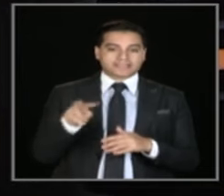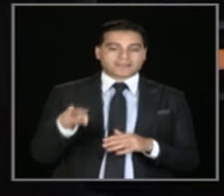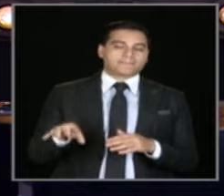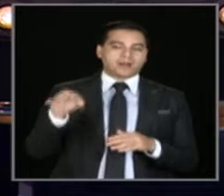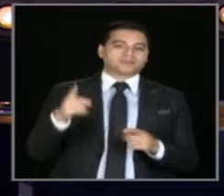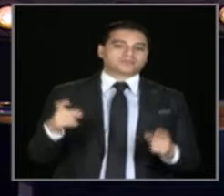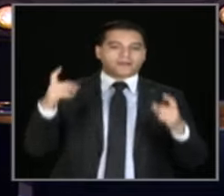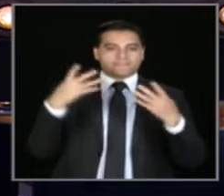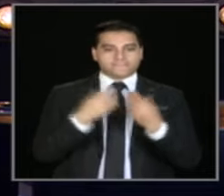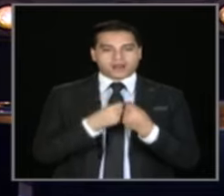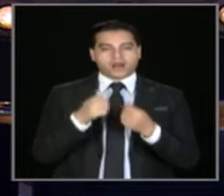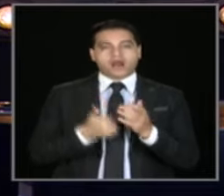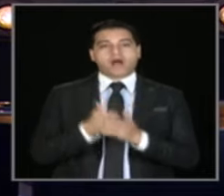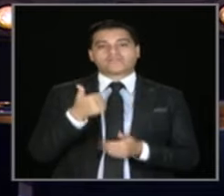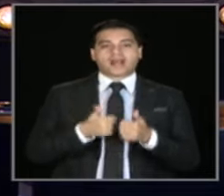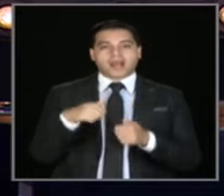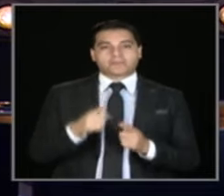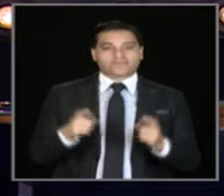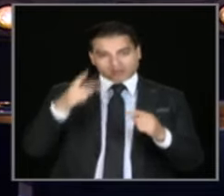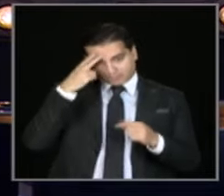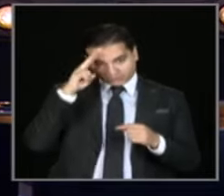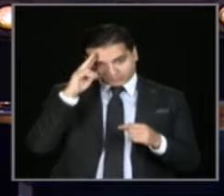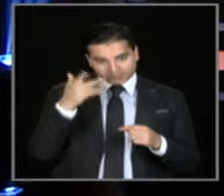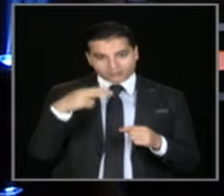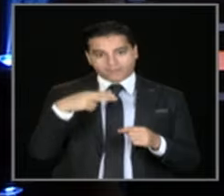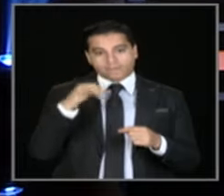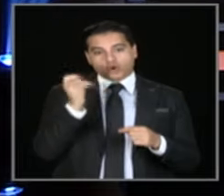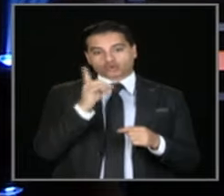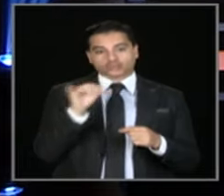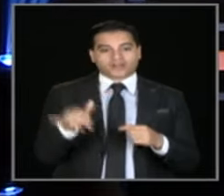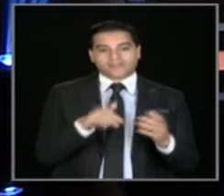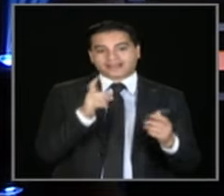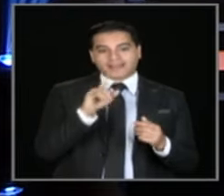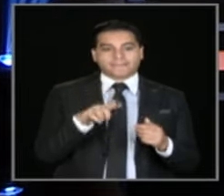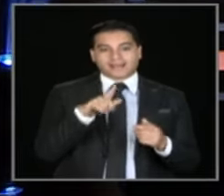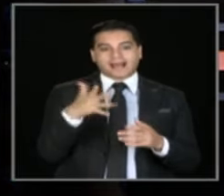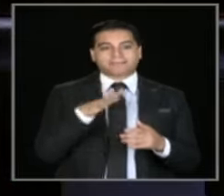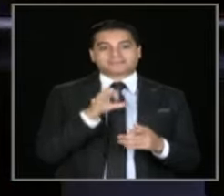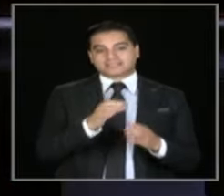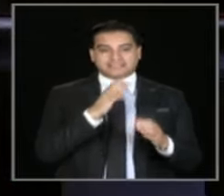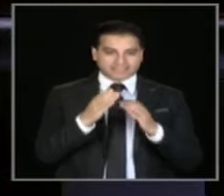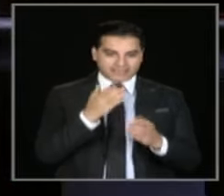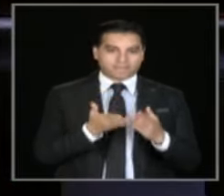كاس. أفضل لاعب في ماتش النهاردة مصطفى نبيل ب90 نقطة.